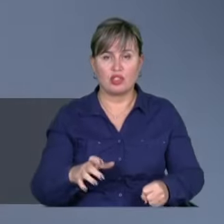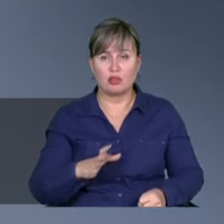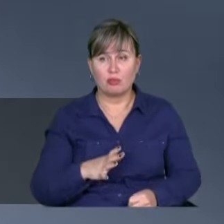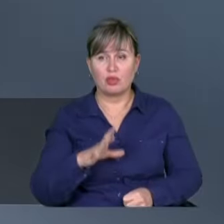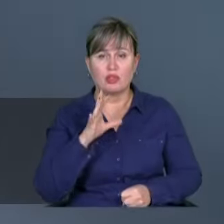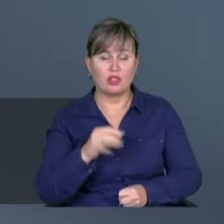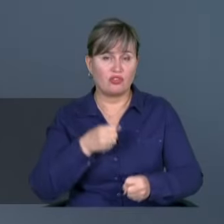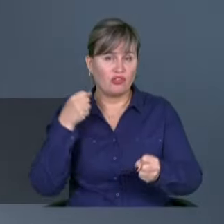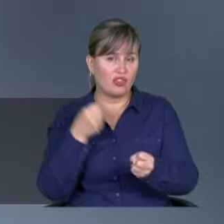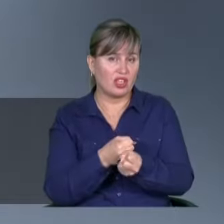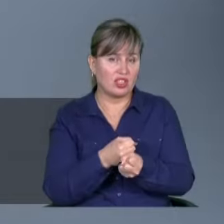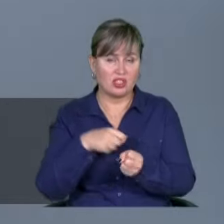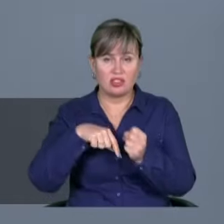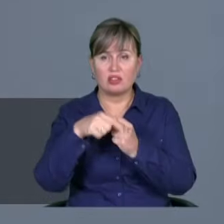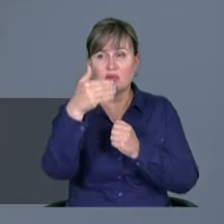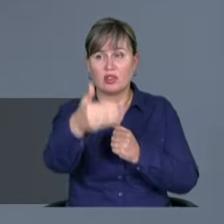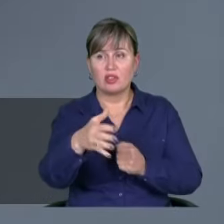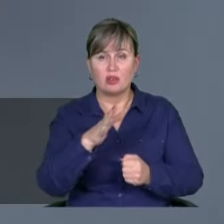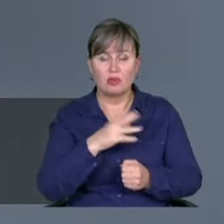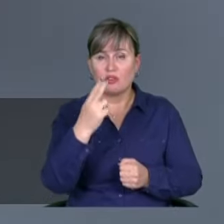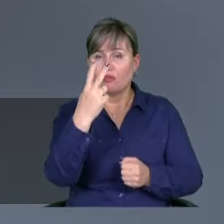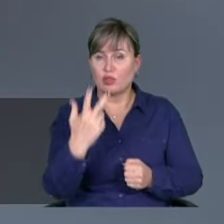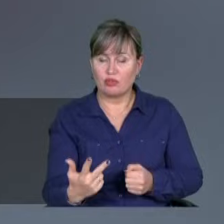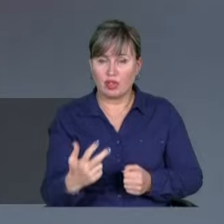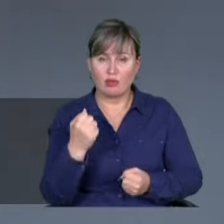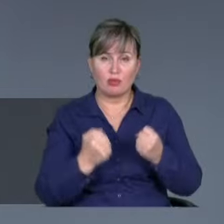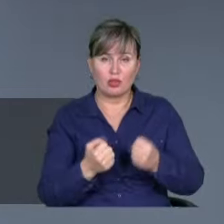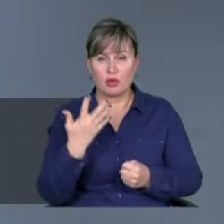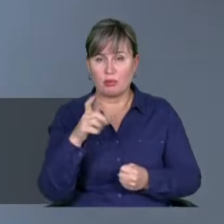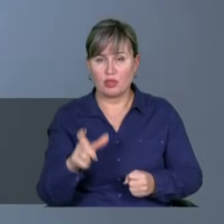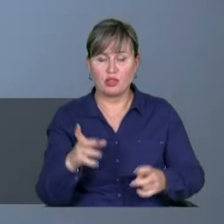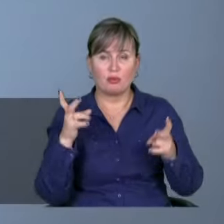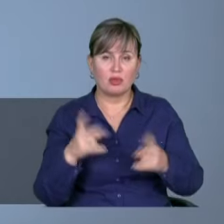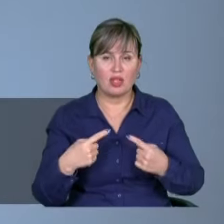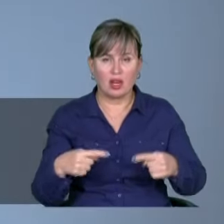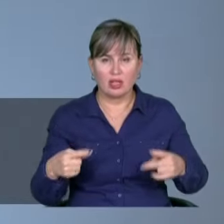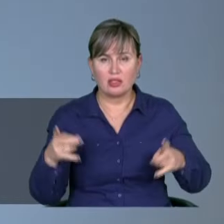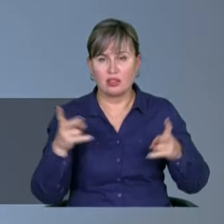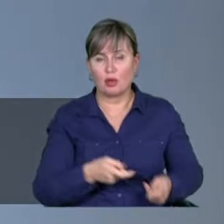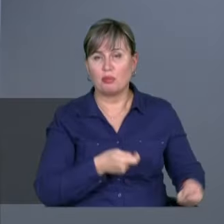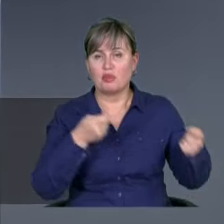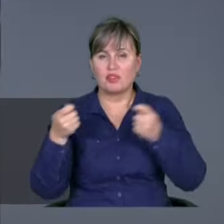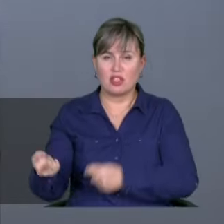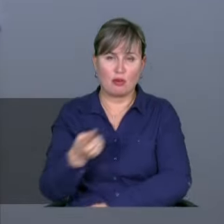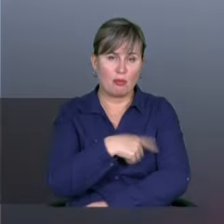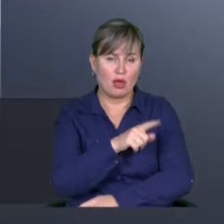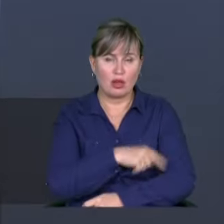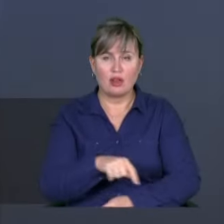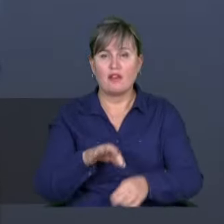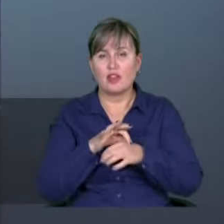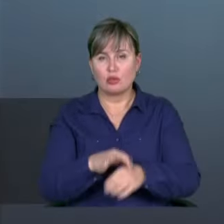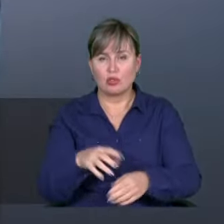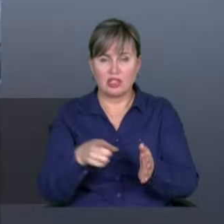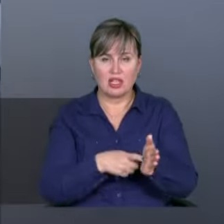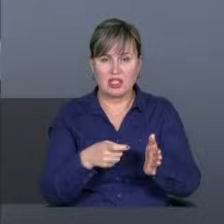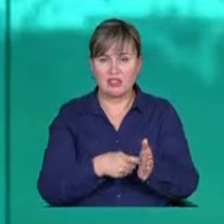итоге врезался в ехавший впереди Volkswagen Polo. Пятерых пострадавших с разными травмами доставили в больницу. По факту ведется